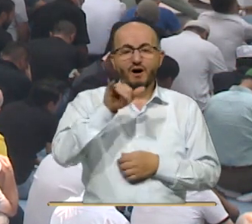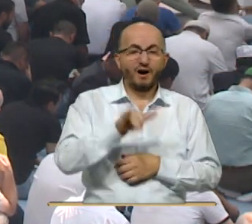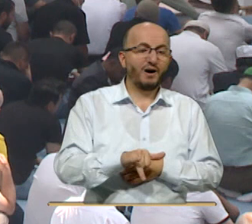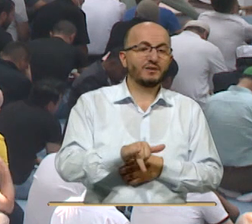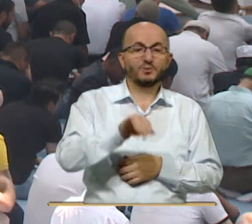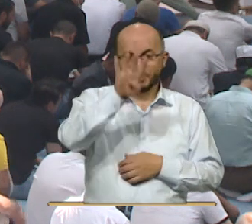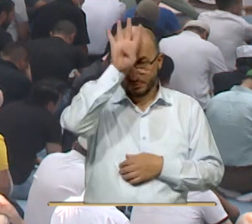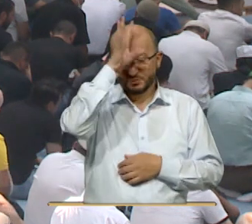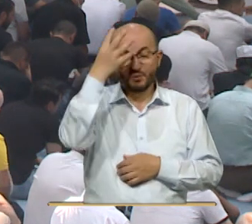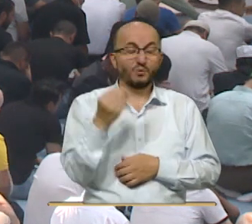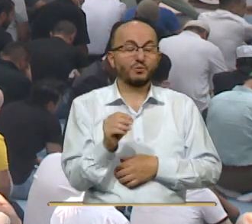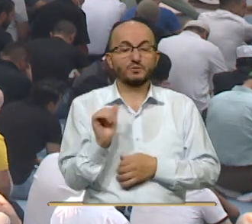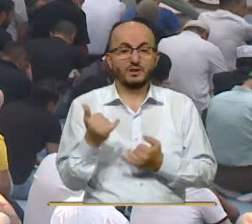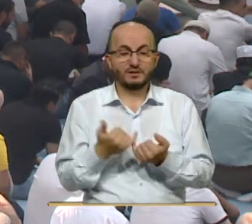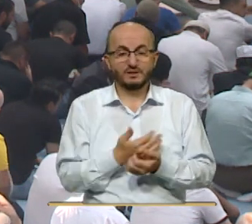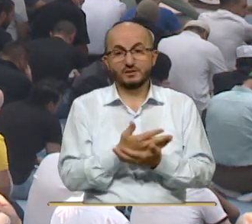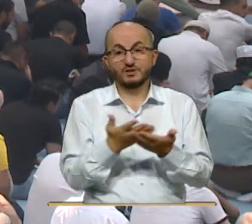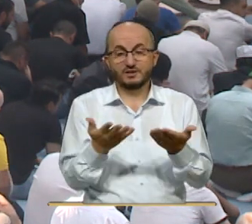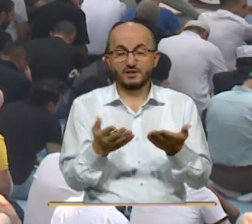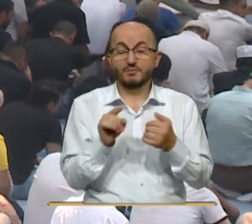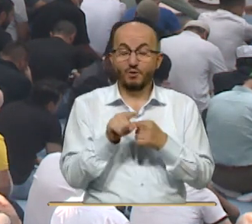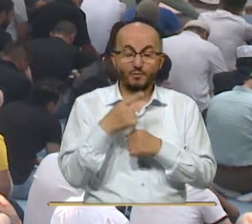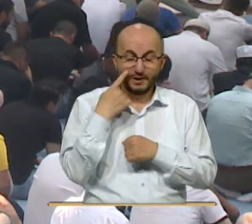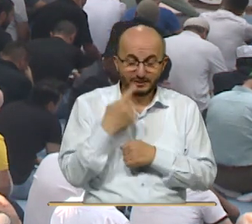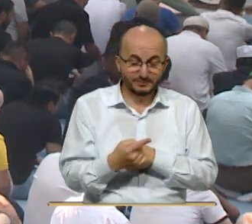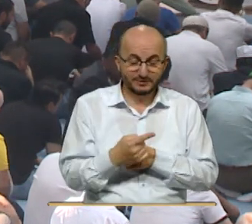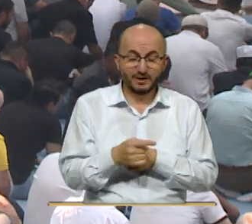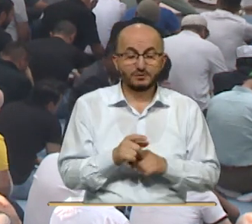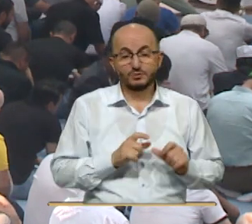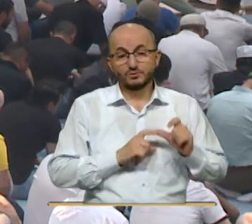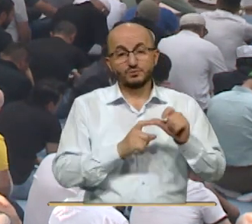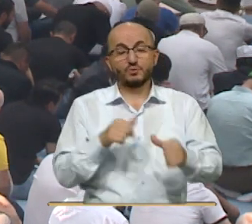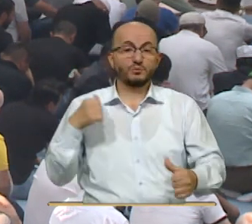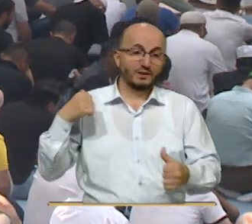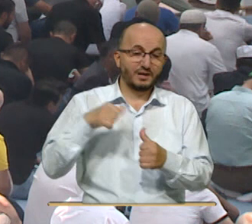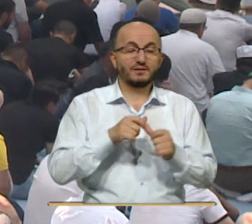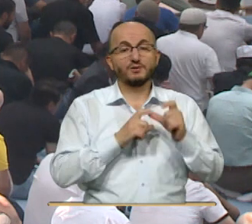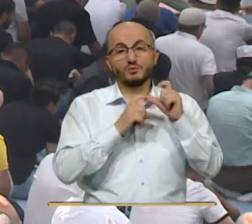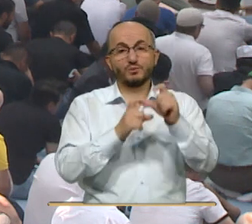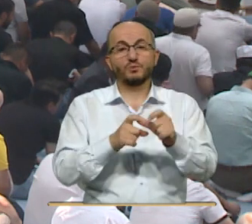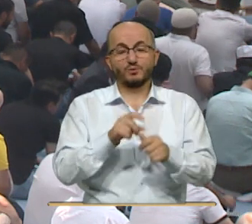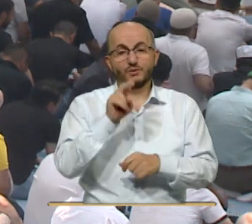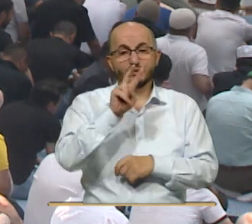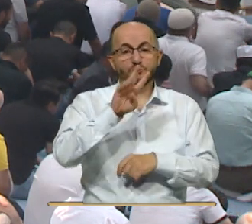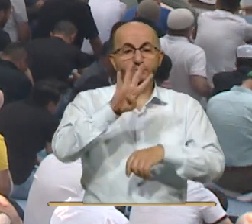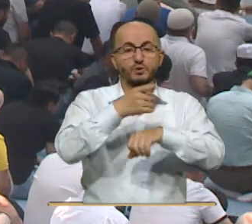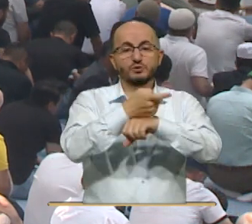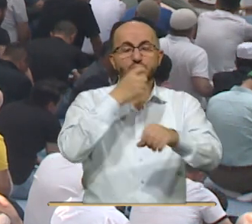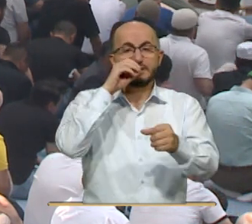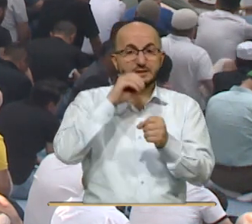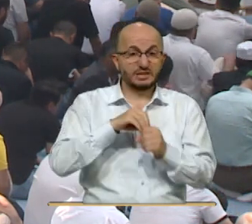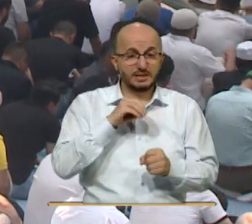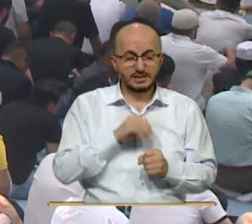hukuk olur değerli kardeşlerim. İşte o bakımdan şu soruyu tekrar soruyorum. 24 saat